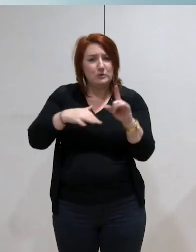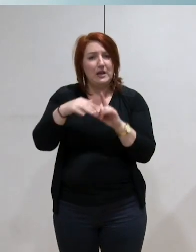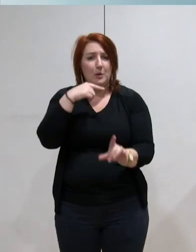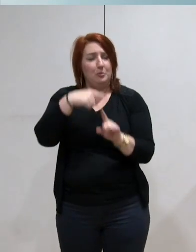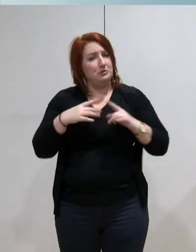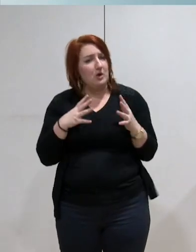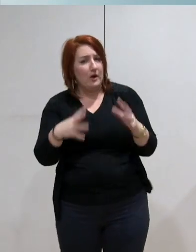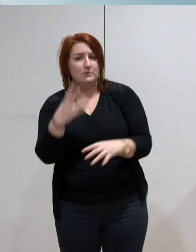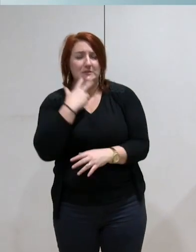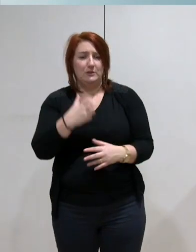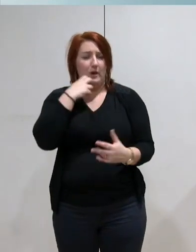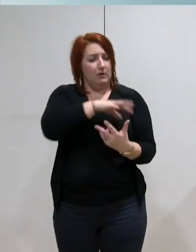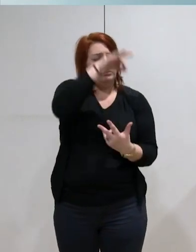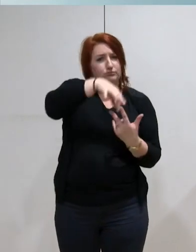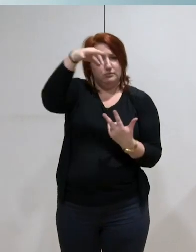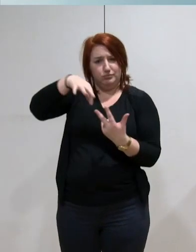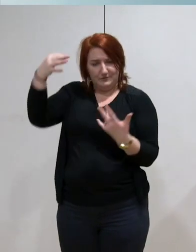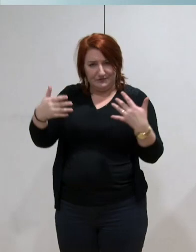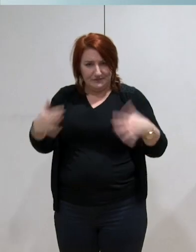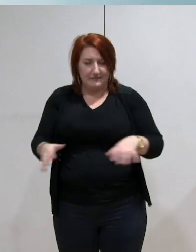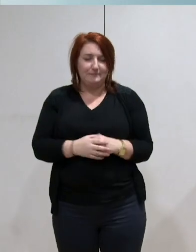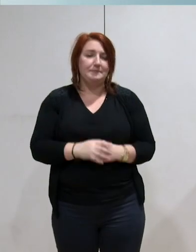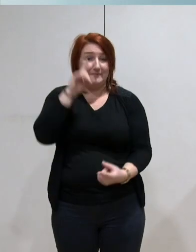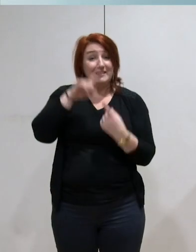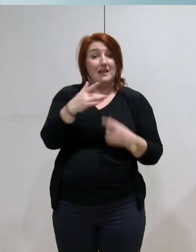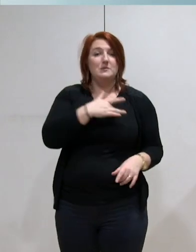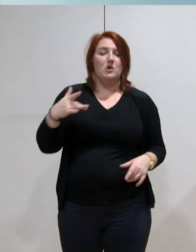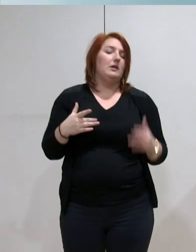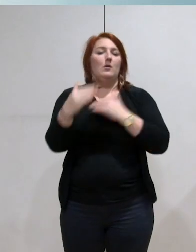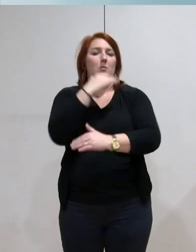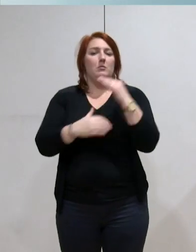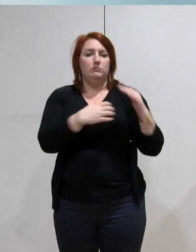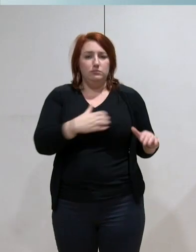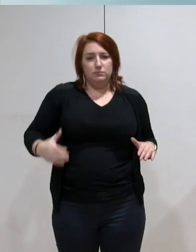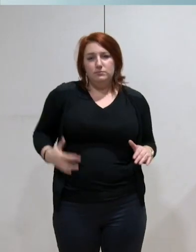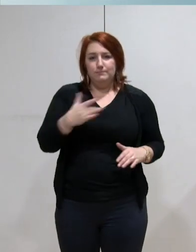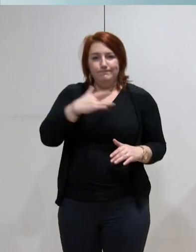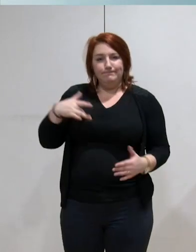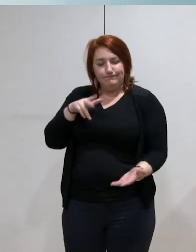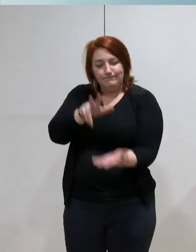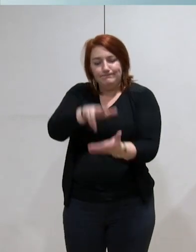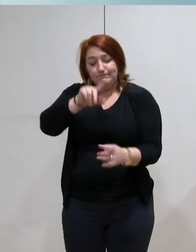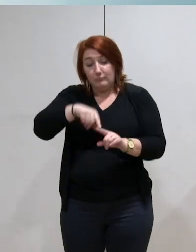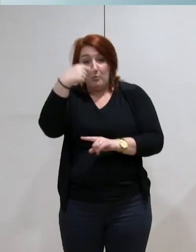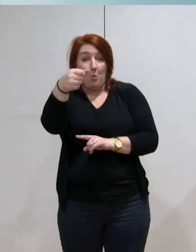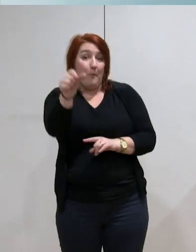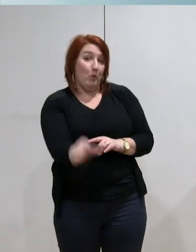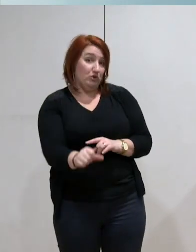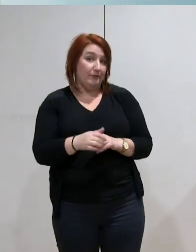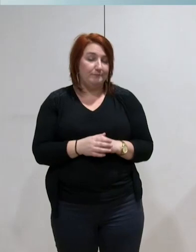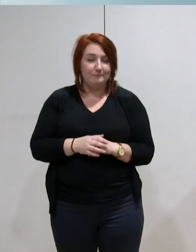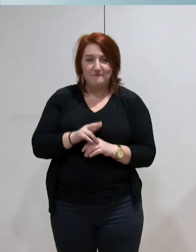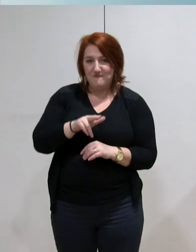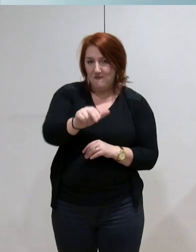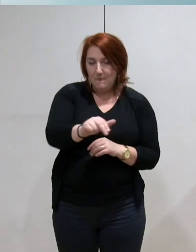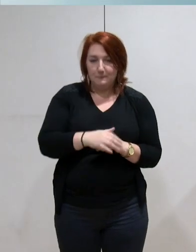citoyen dans le domaine de la santé le plan municipal de santé sera adopté dès le mois prochain